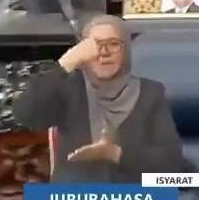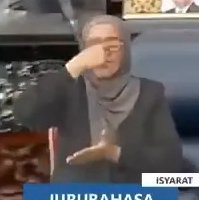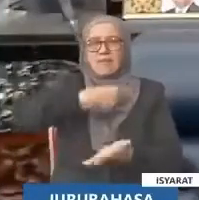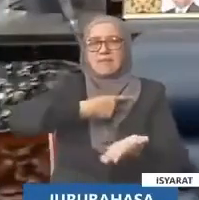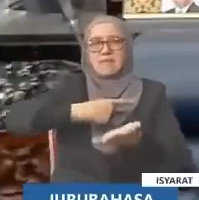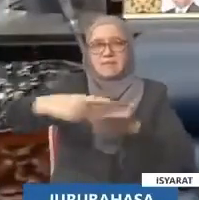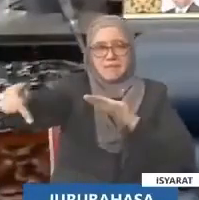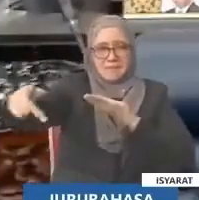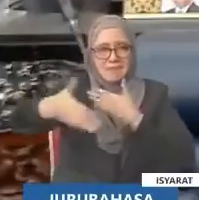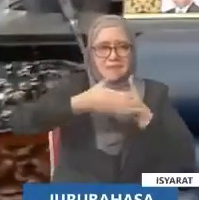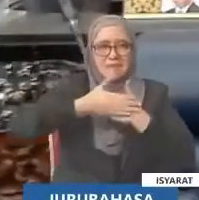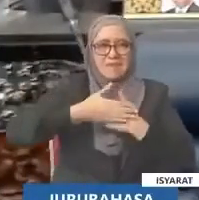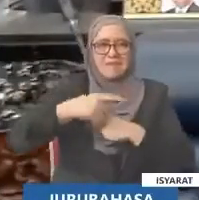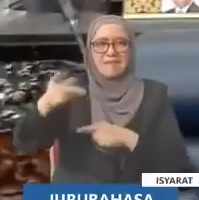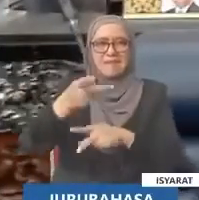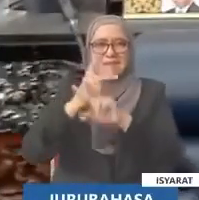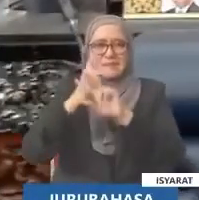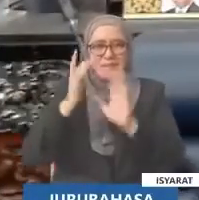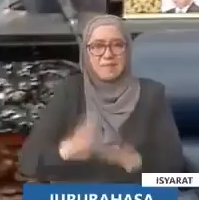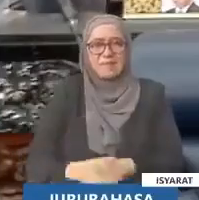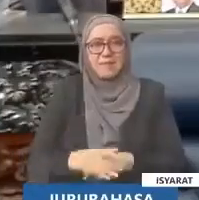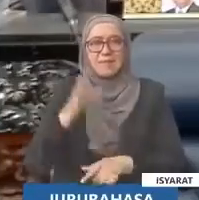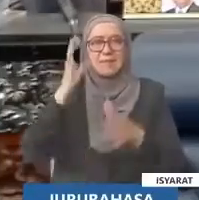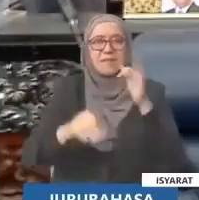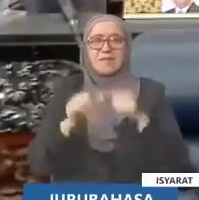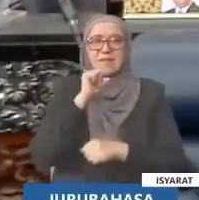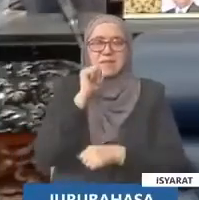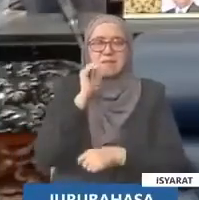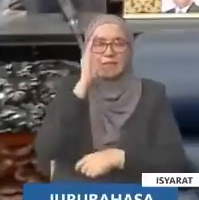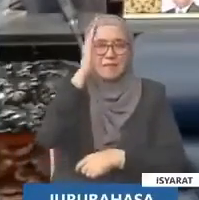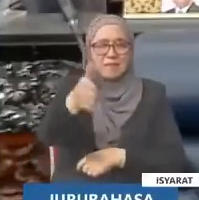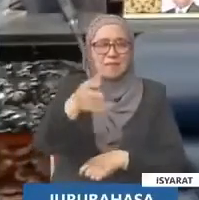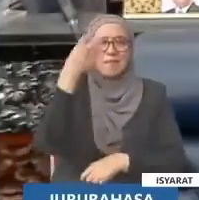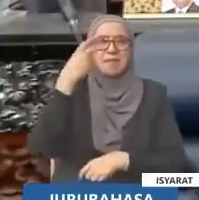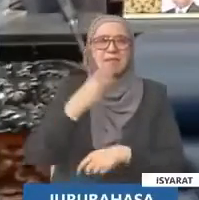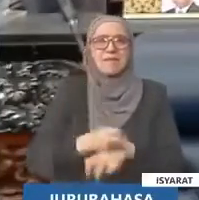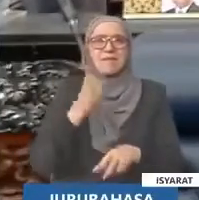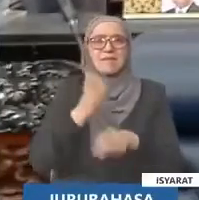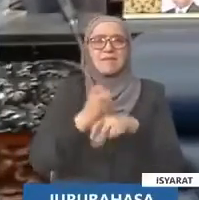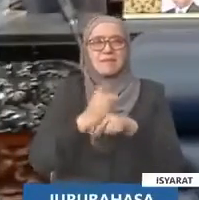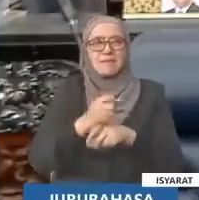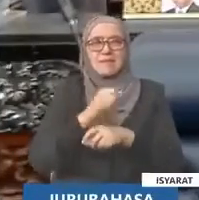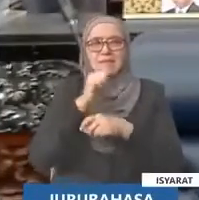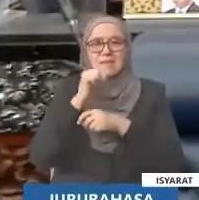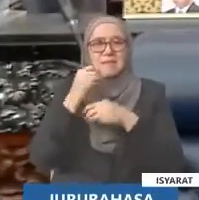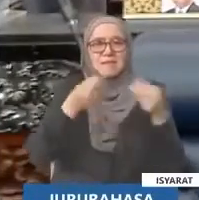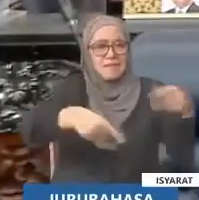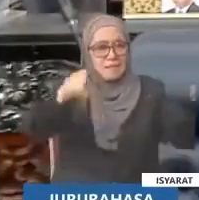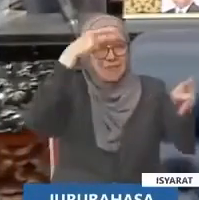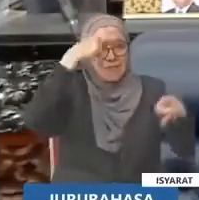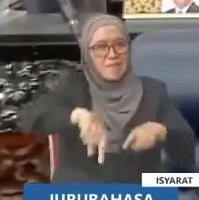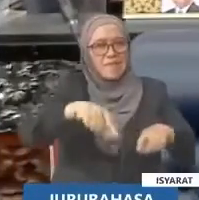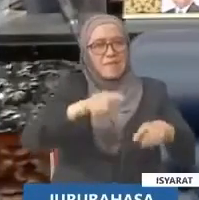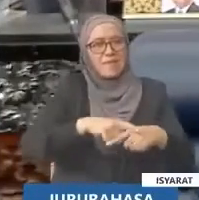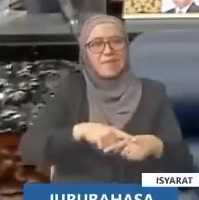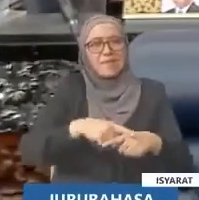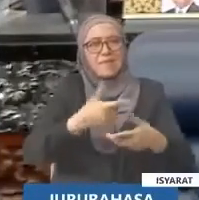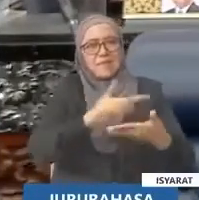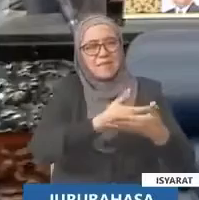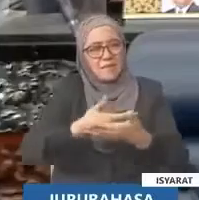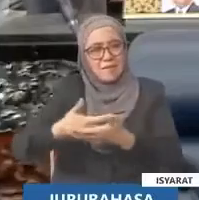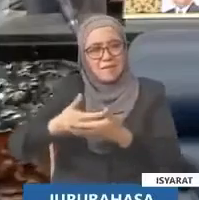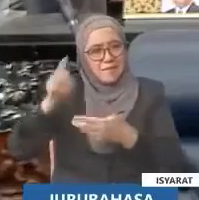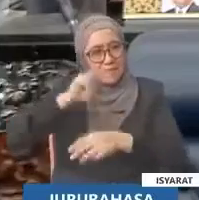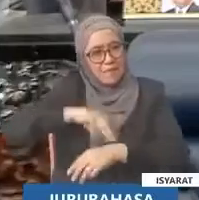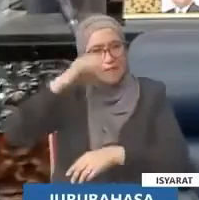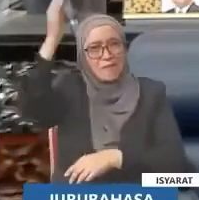peminjam. Jika tidak, ia menafikan peluang anak-anak kita pada masa hadapan. Oleh itu, bagi memudahkan proses bayaran balik